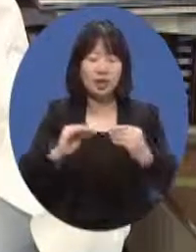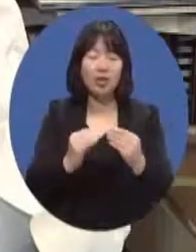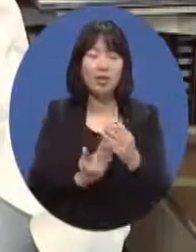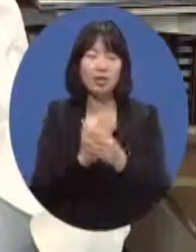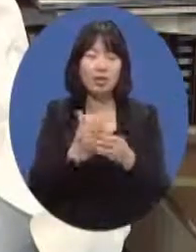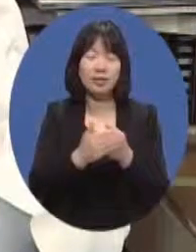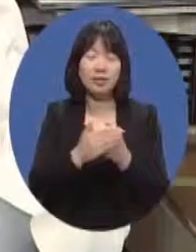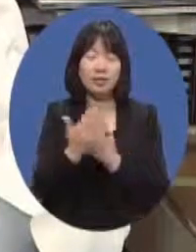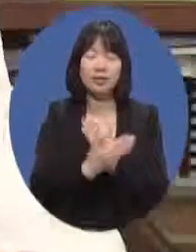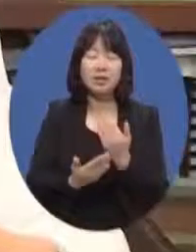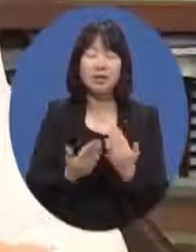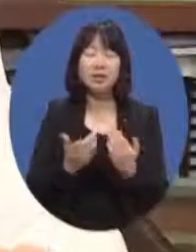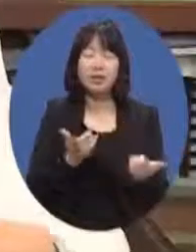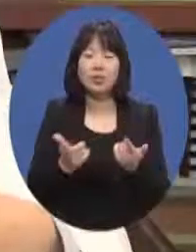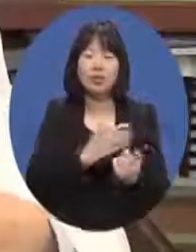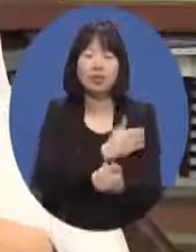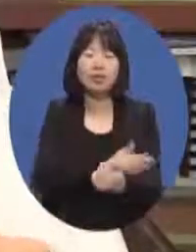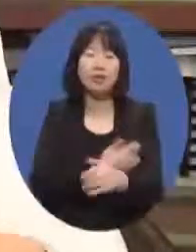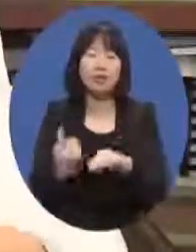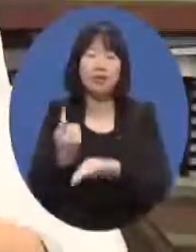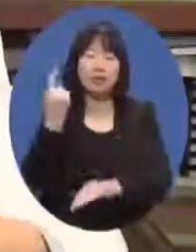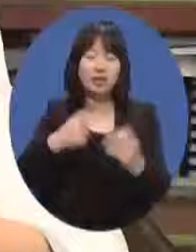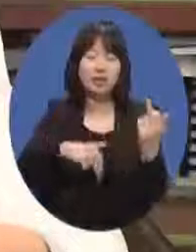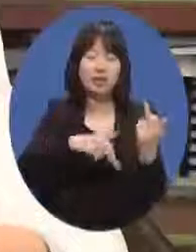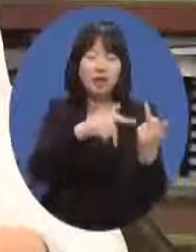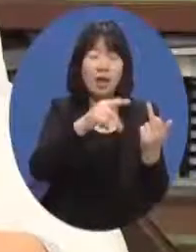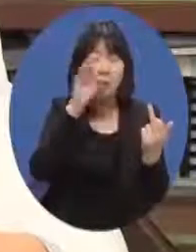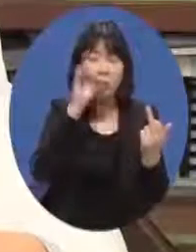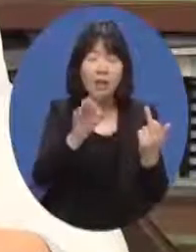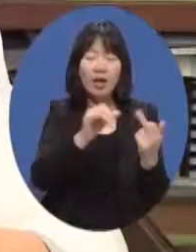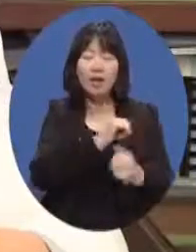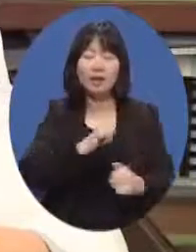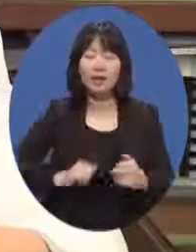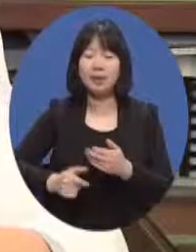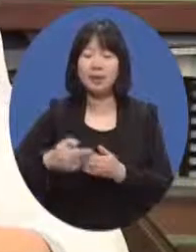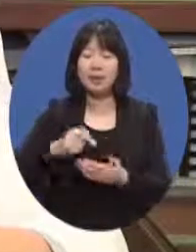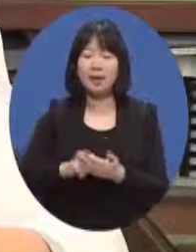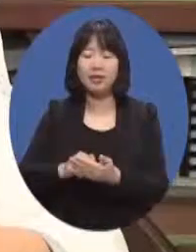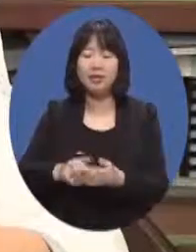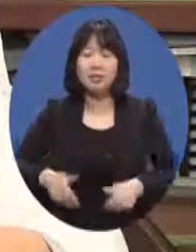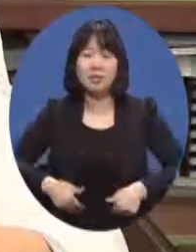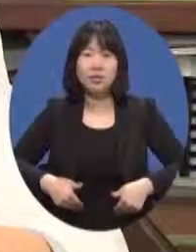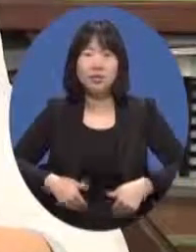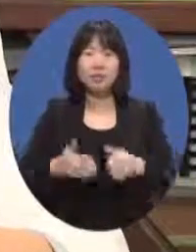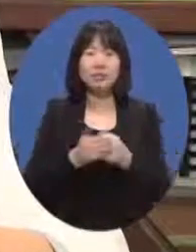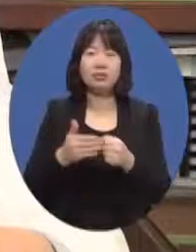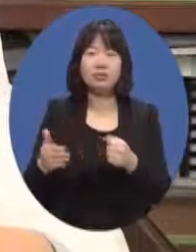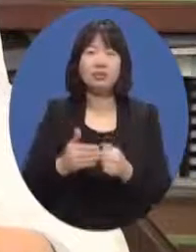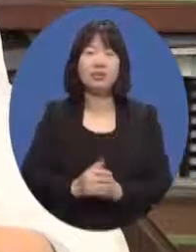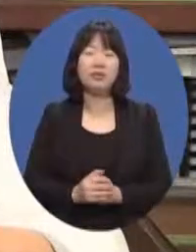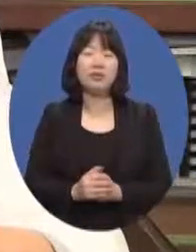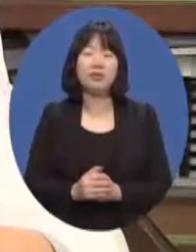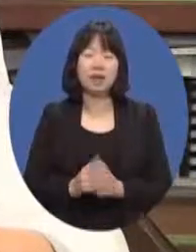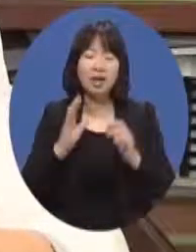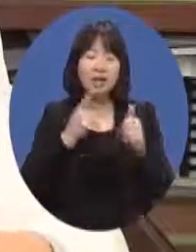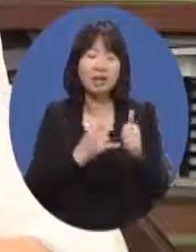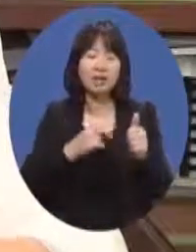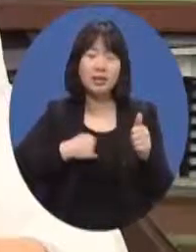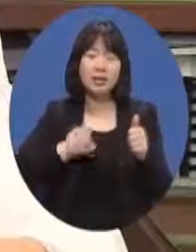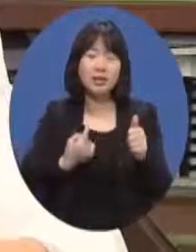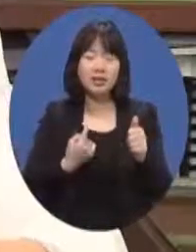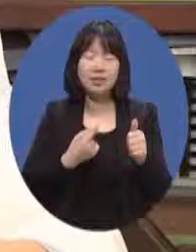조절 능력이 좋아지고요. 등산이란 활동 자체가 조금 인내심을 요구하는 활동이기 때문에 아이가